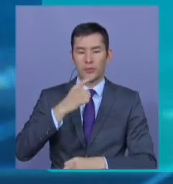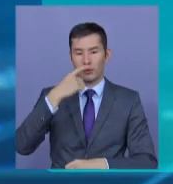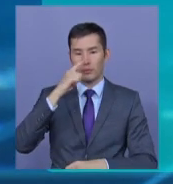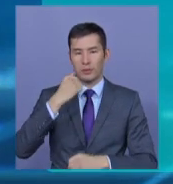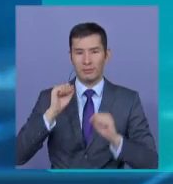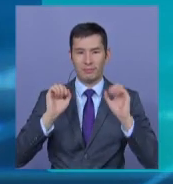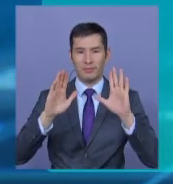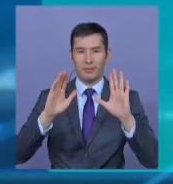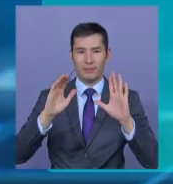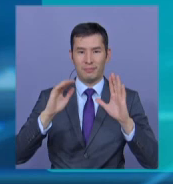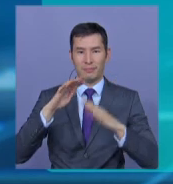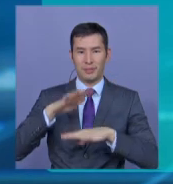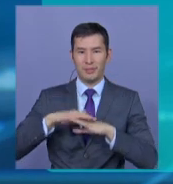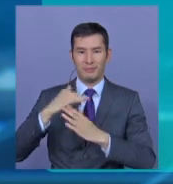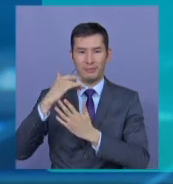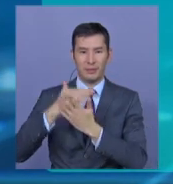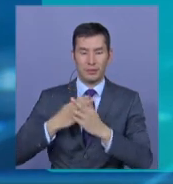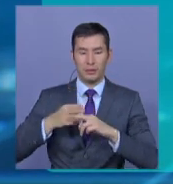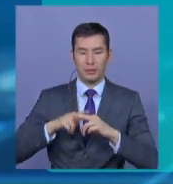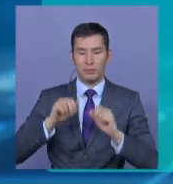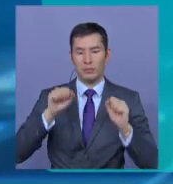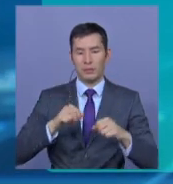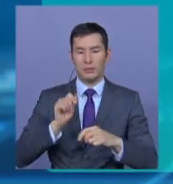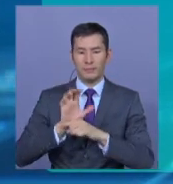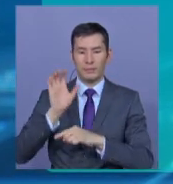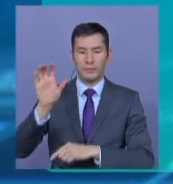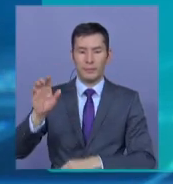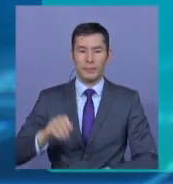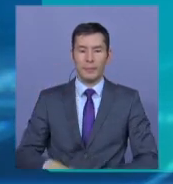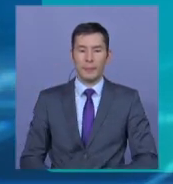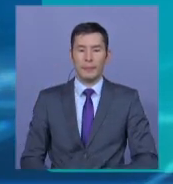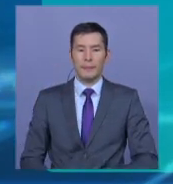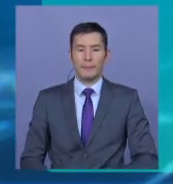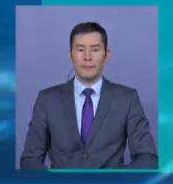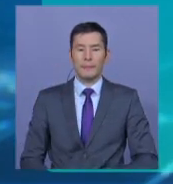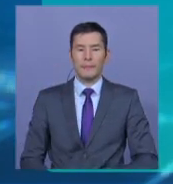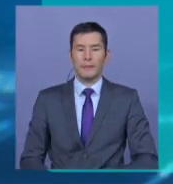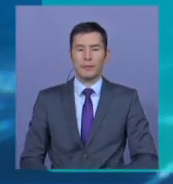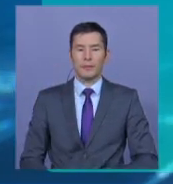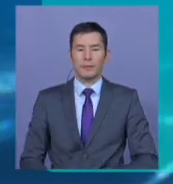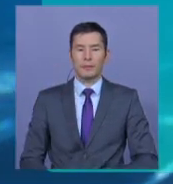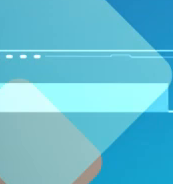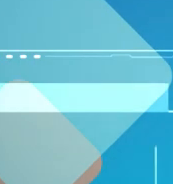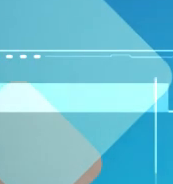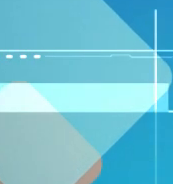Қазақстанда әпкесінің атын ашылған шот нөмірі экранда көрсетулі. Қуан Нұрақын, Мұрат Тайжан, Алматы телеарнасы.